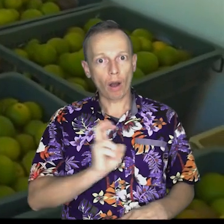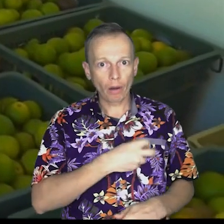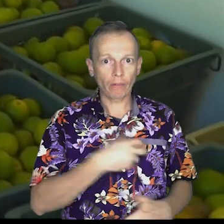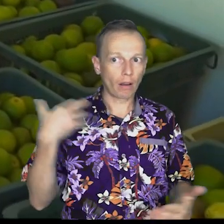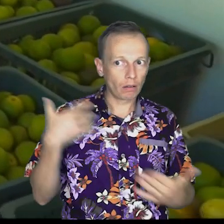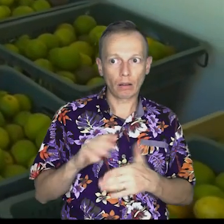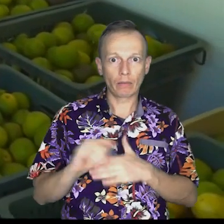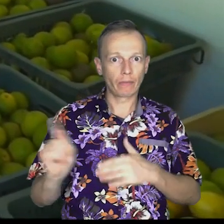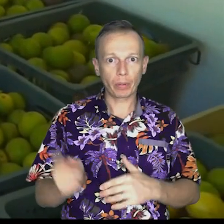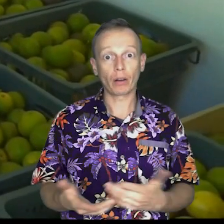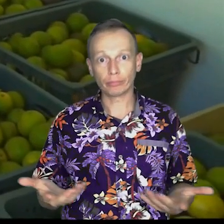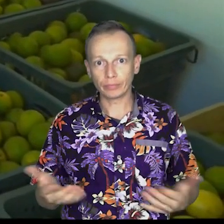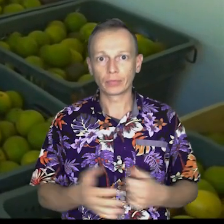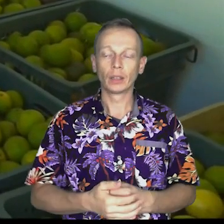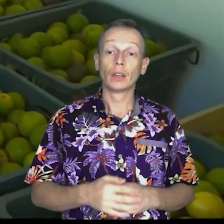était temps.